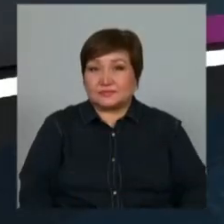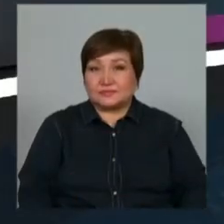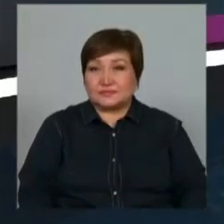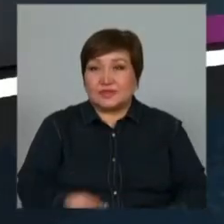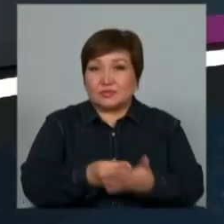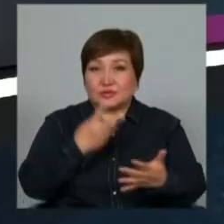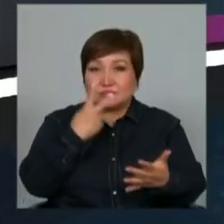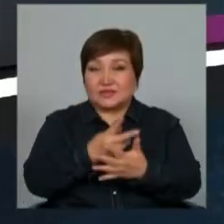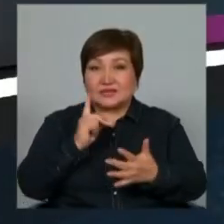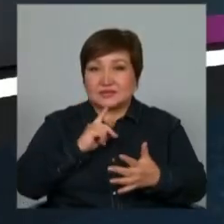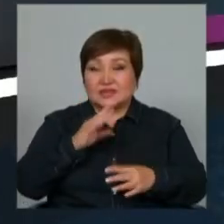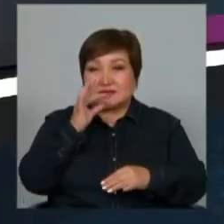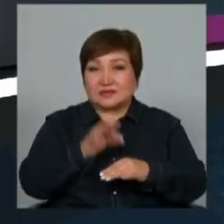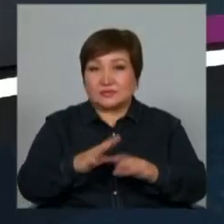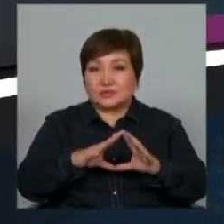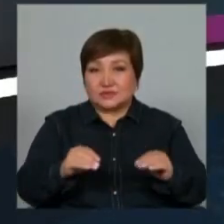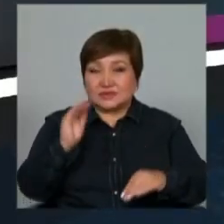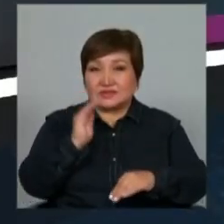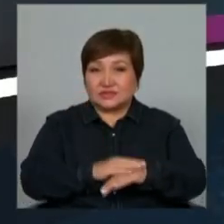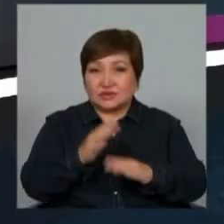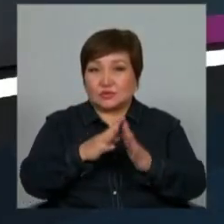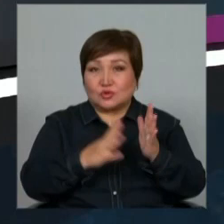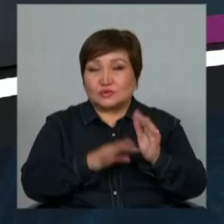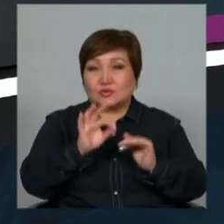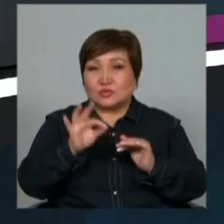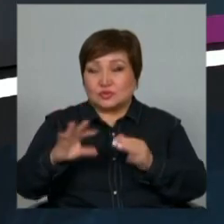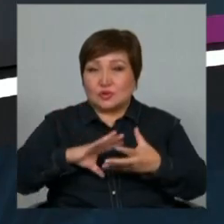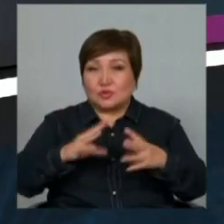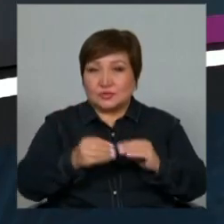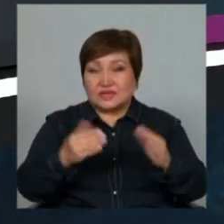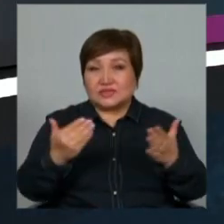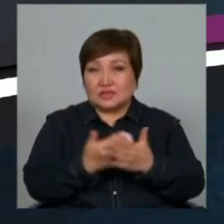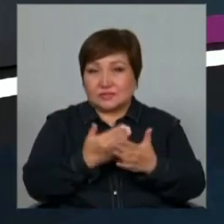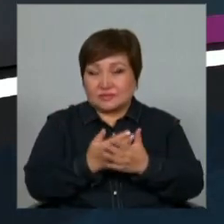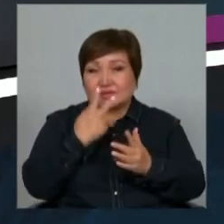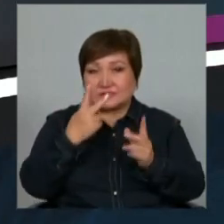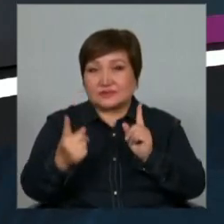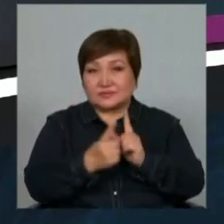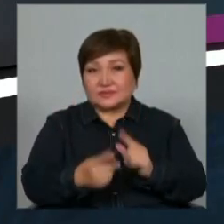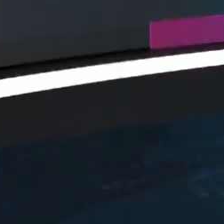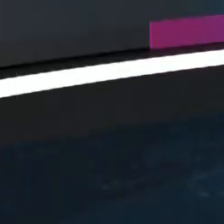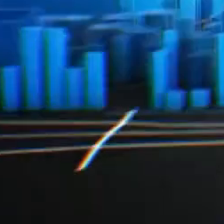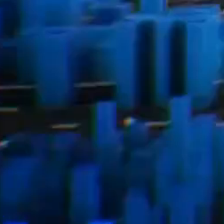Құрметті көрермендер, әзірге айтарымыз осы. Кешкі сағат 19:00-де қорытынды жаңалықтарымызды жіберіп алмаңыздар.